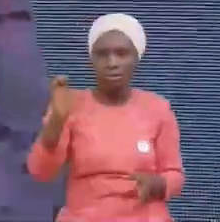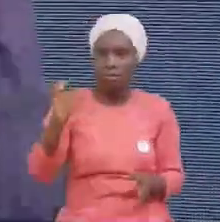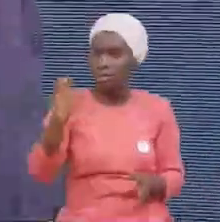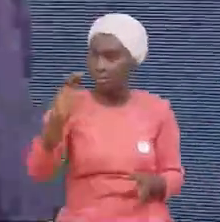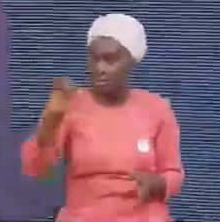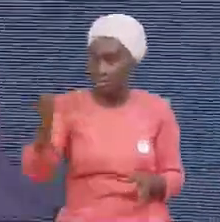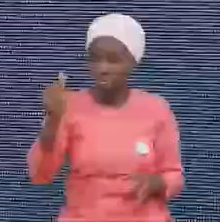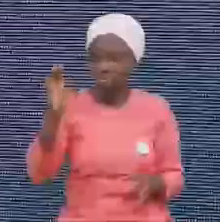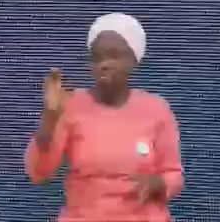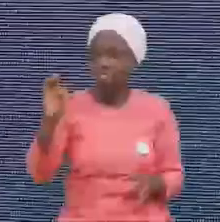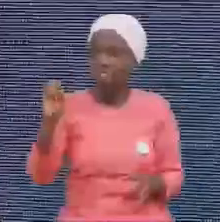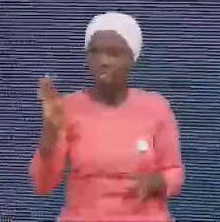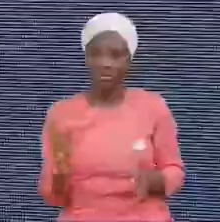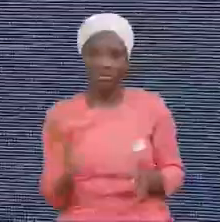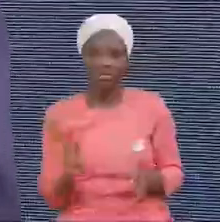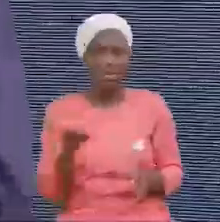Ésaü a dit, non, je vais sortir le premier.